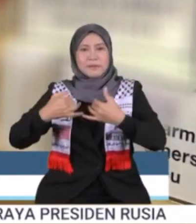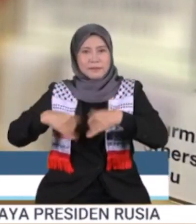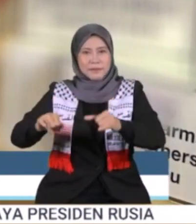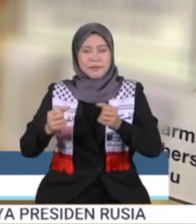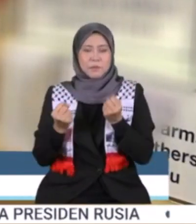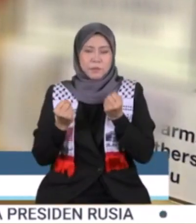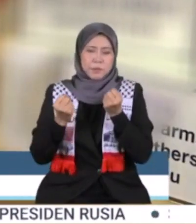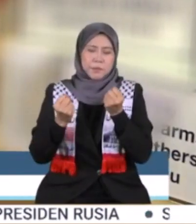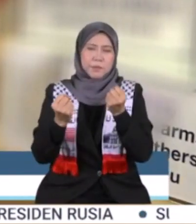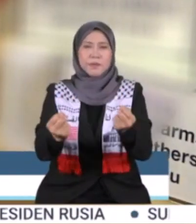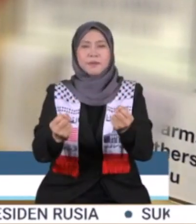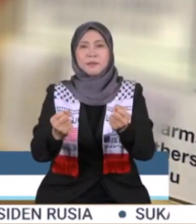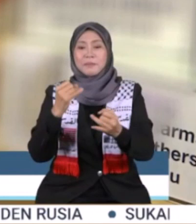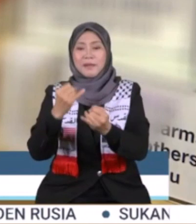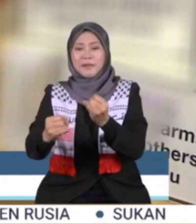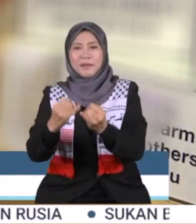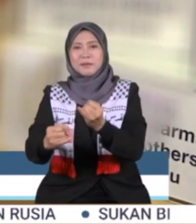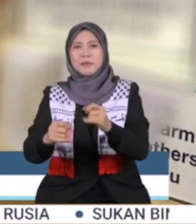dalam perjalanan ke